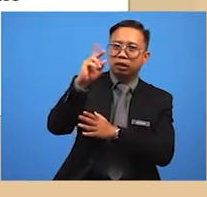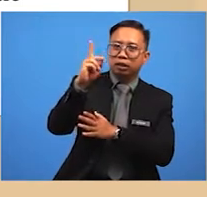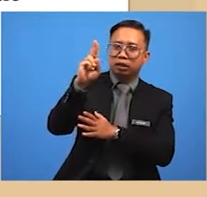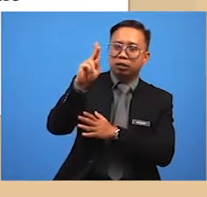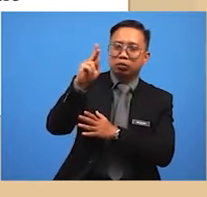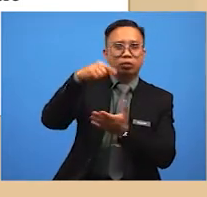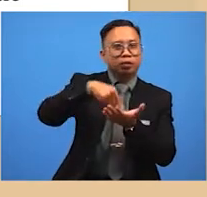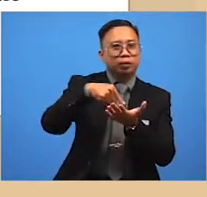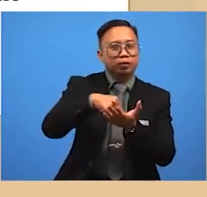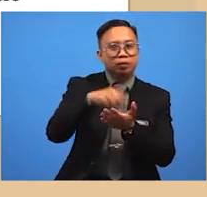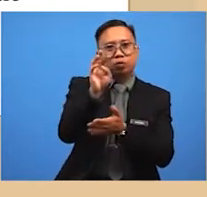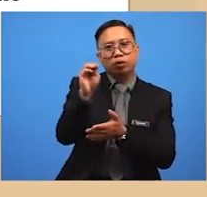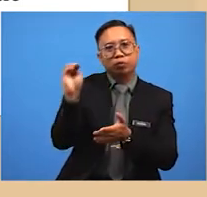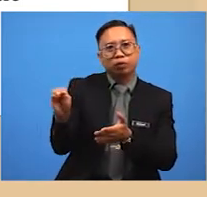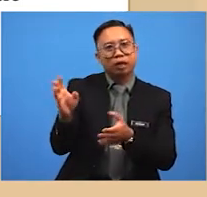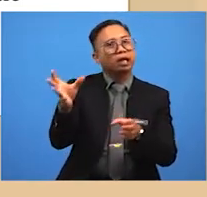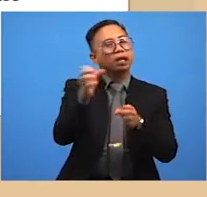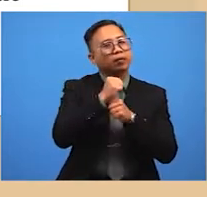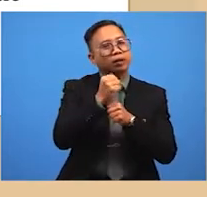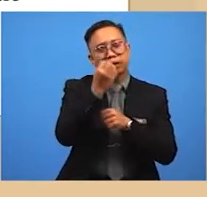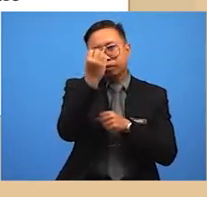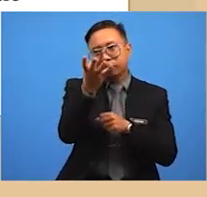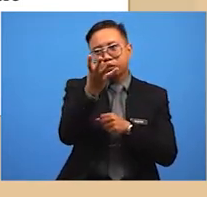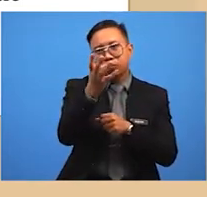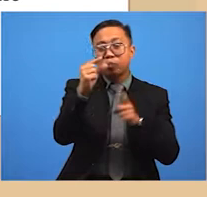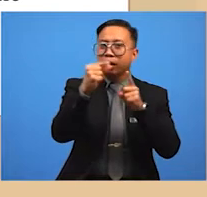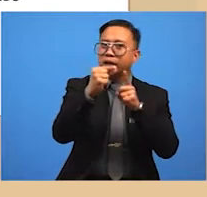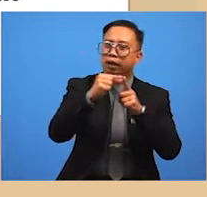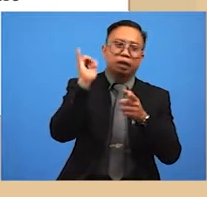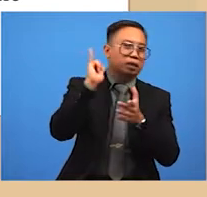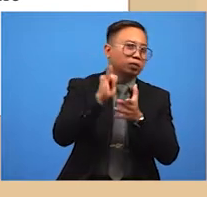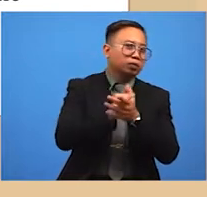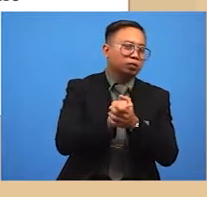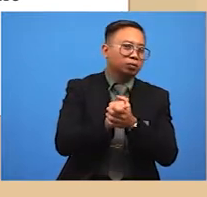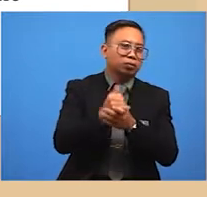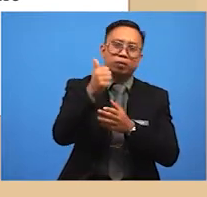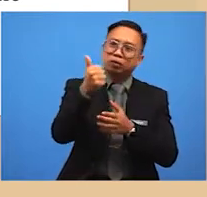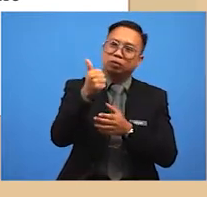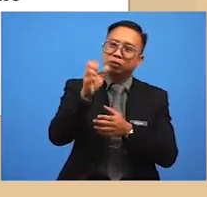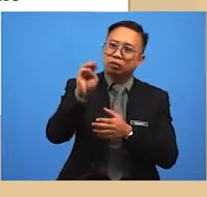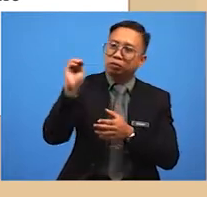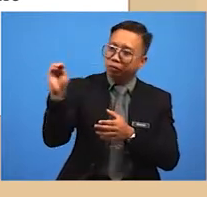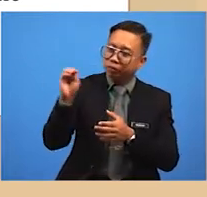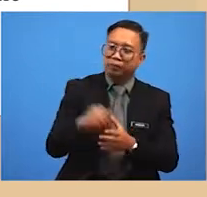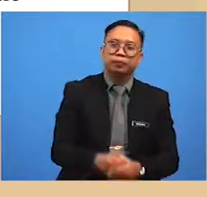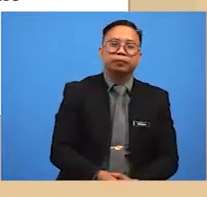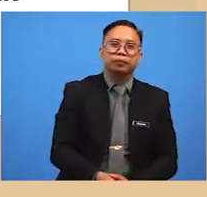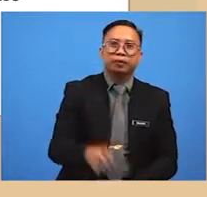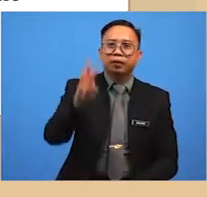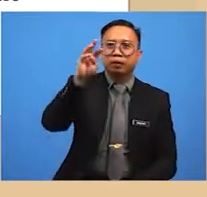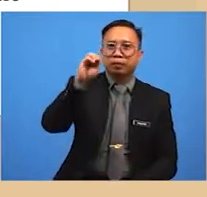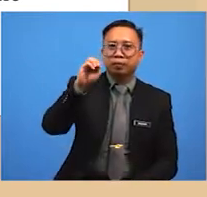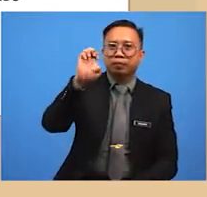ini. Murid-murid dapat menyatakan perkataan tersebut? Bagus, murid-murid.